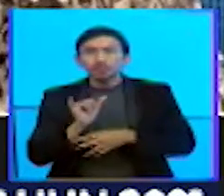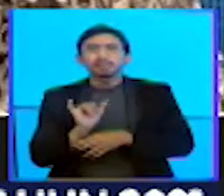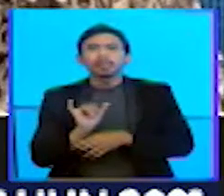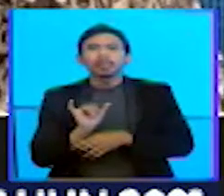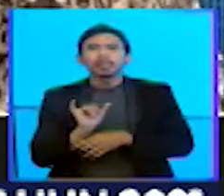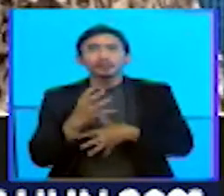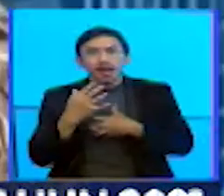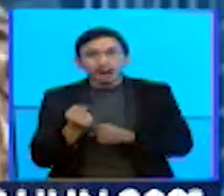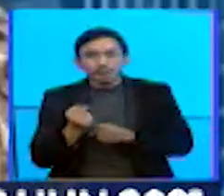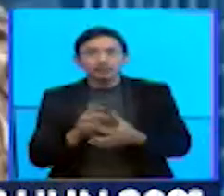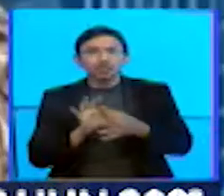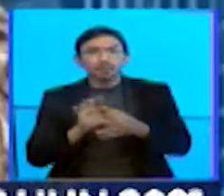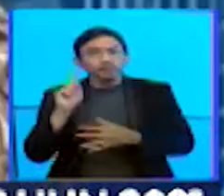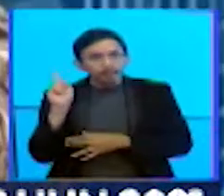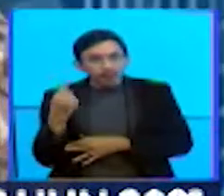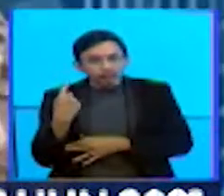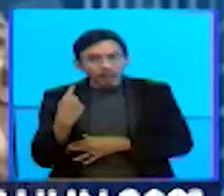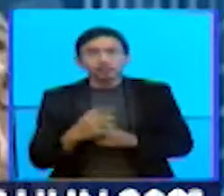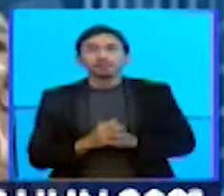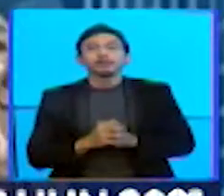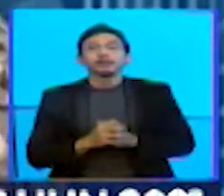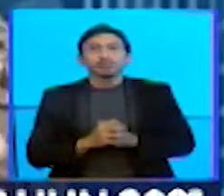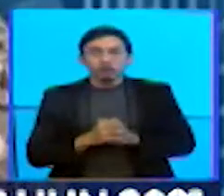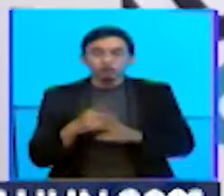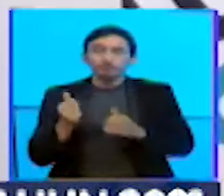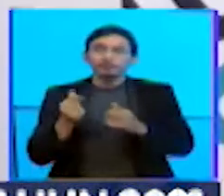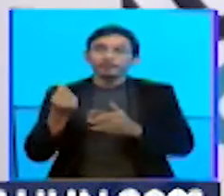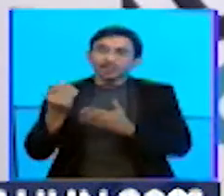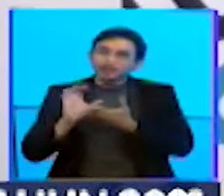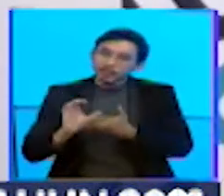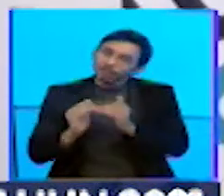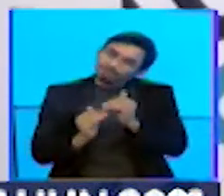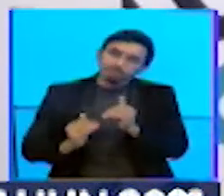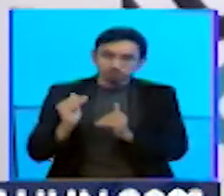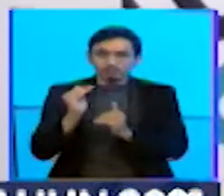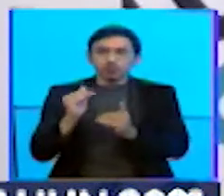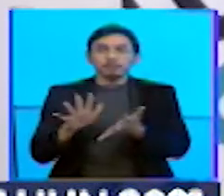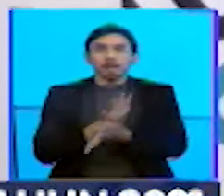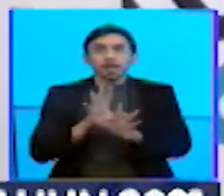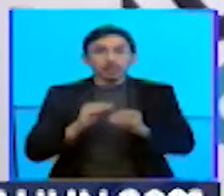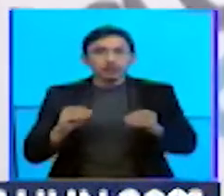Indonesia mampu mengoptimalkan peran investasi dalam rangka percepatan pemulihan ekonomi 2021.